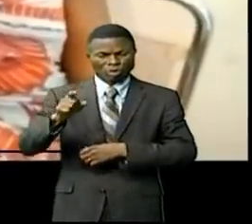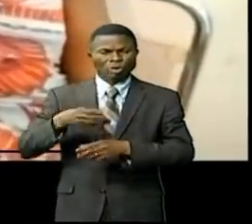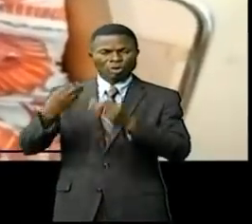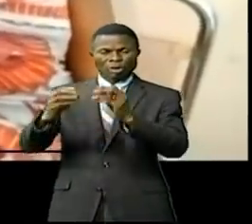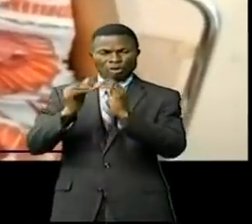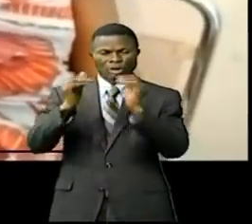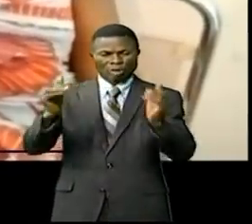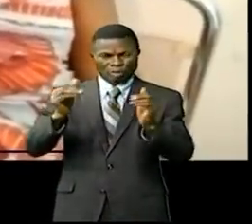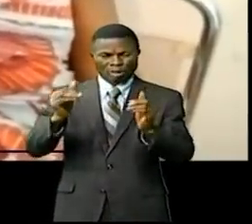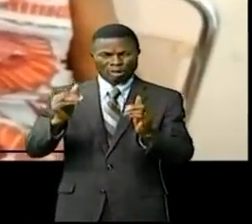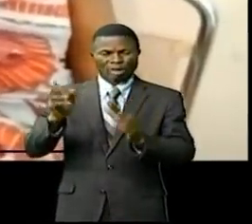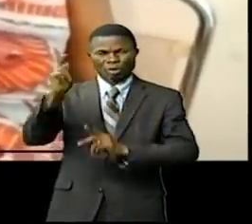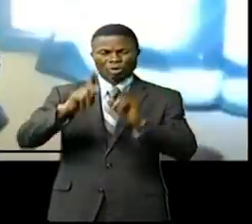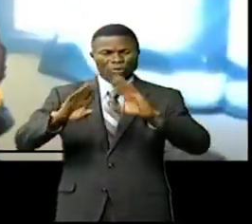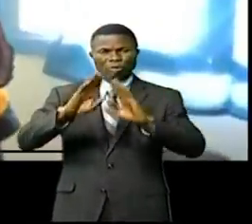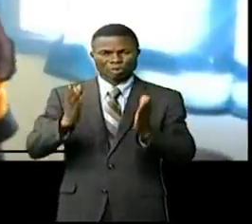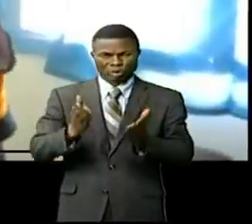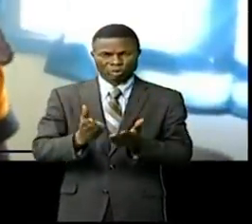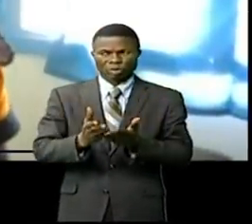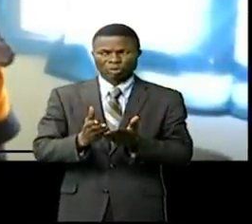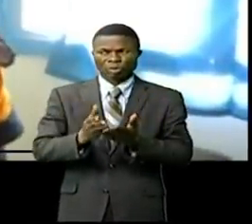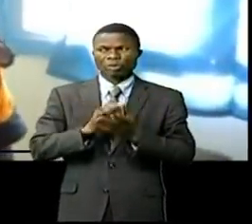population.